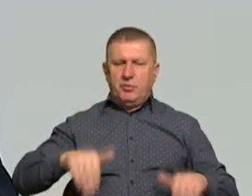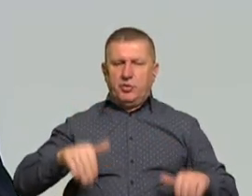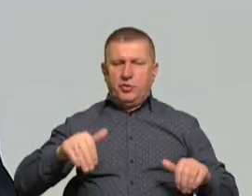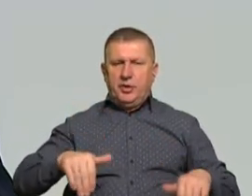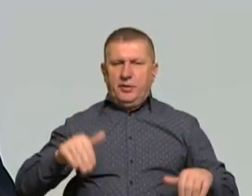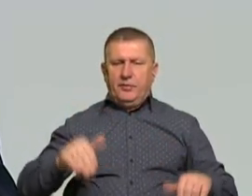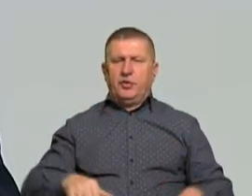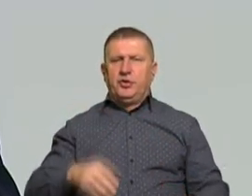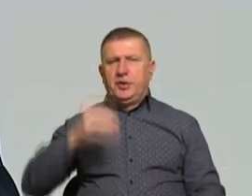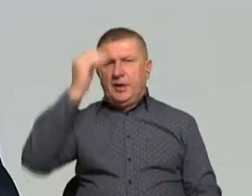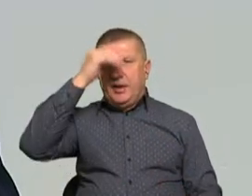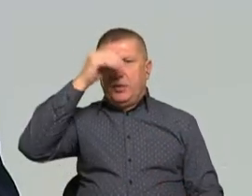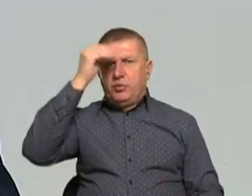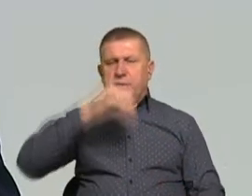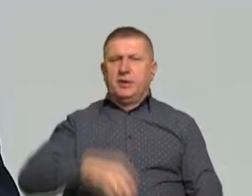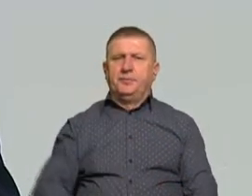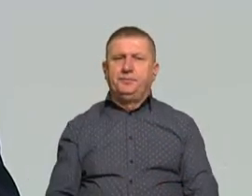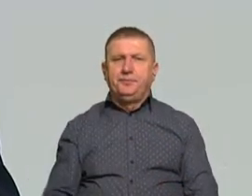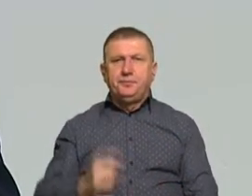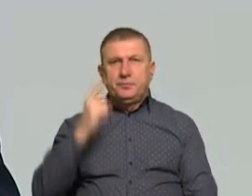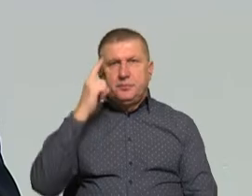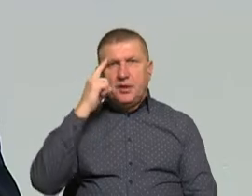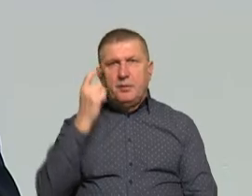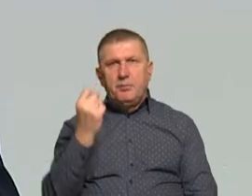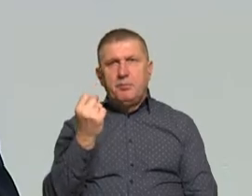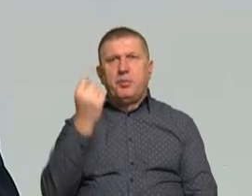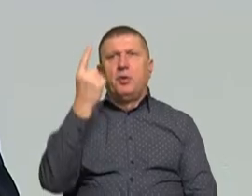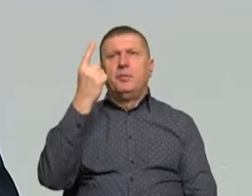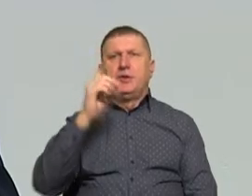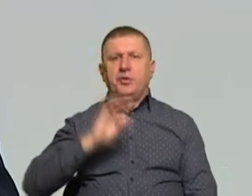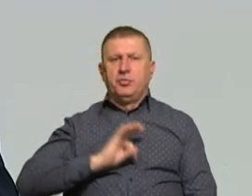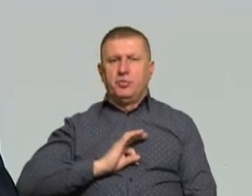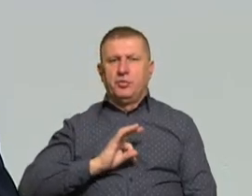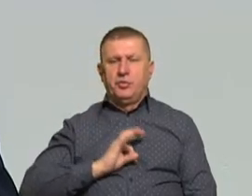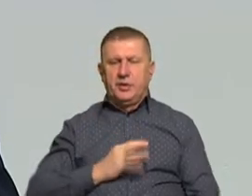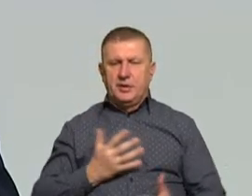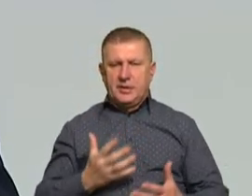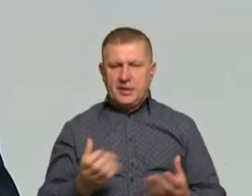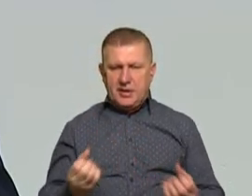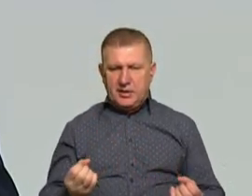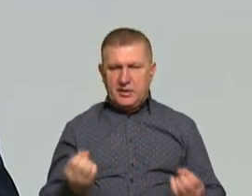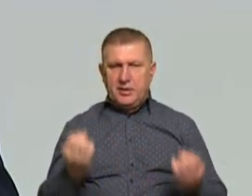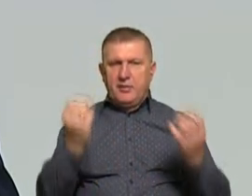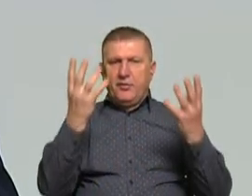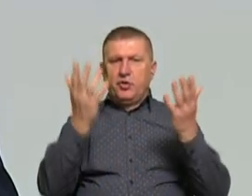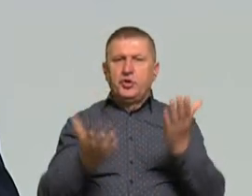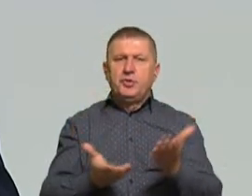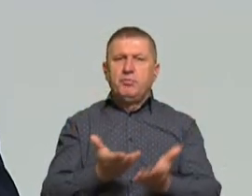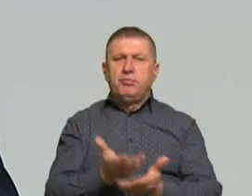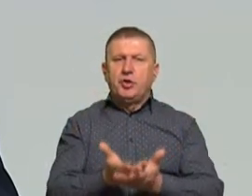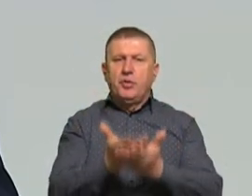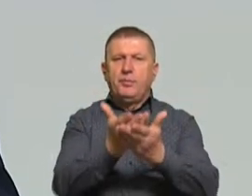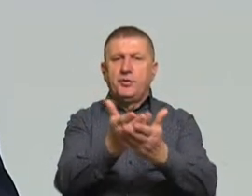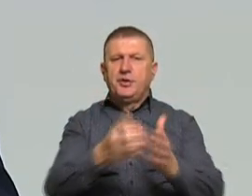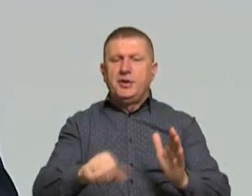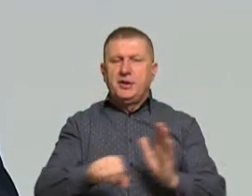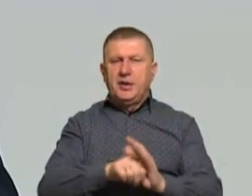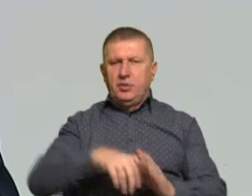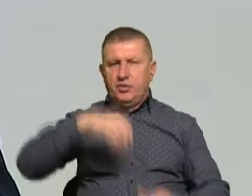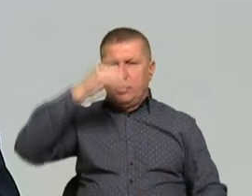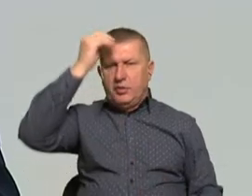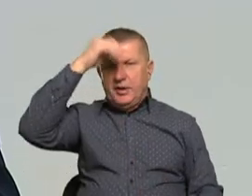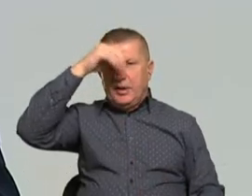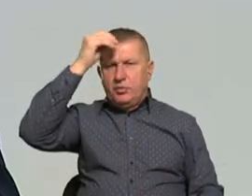chodzi o kształcenie się. Moim pomysłem na to jest stworzenie nowych propozycji do nauki. Mam na myśli